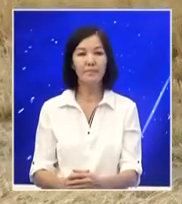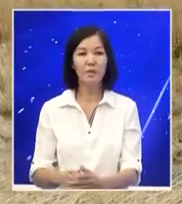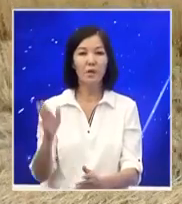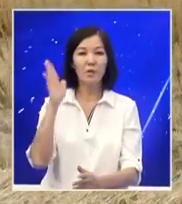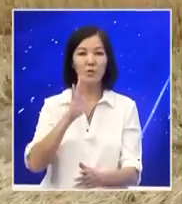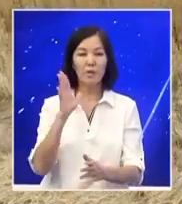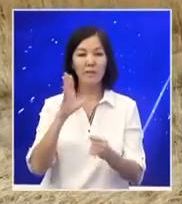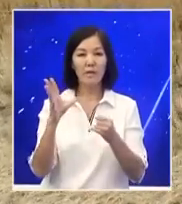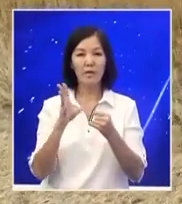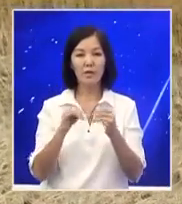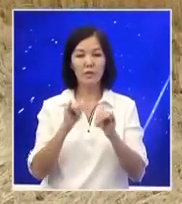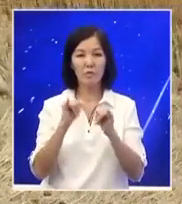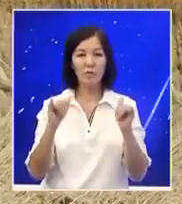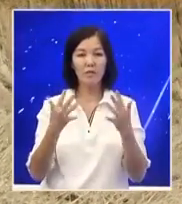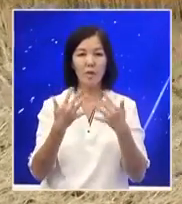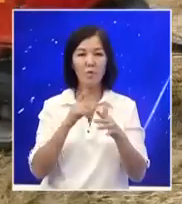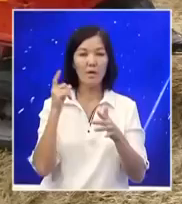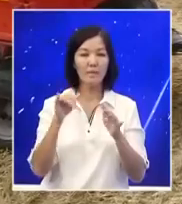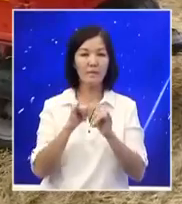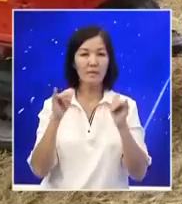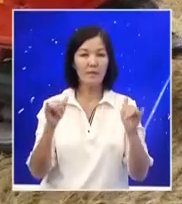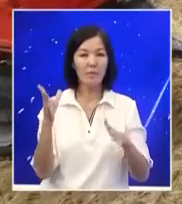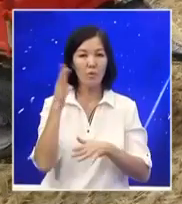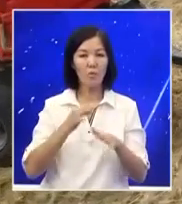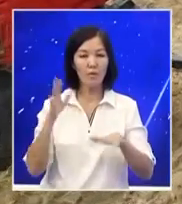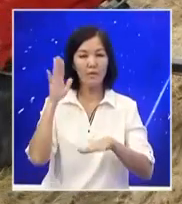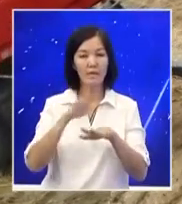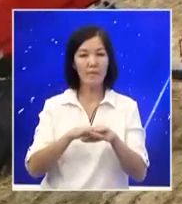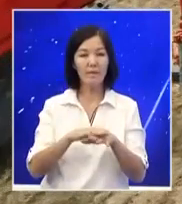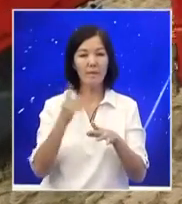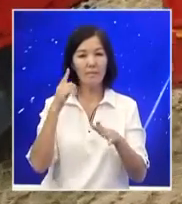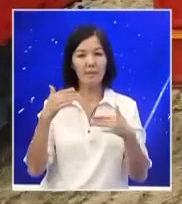Суармалы жер ұлғайса ауыл шаруашылығы дамиды. Осы мақсатта облыс әкімінің бастамасымен